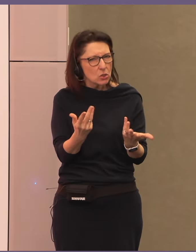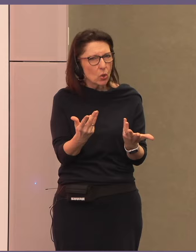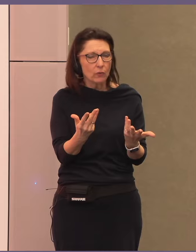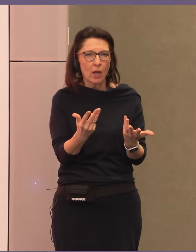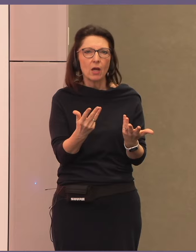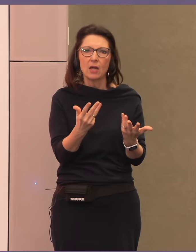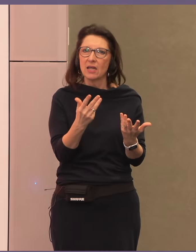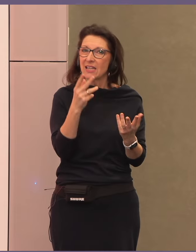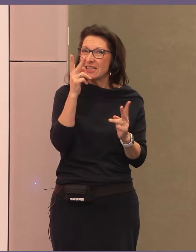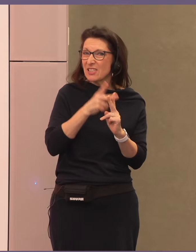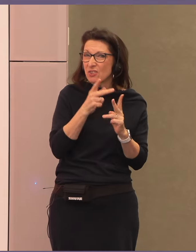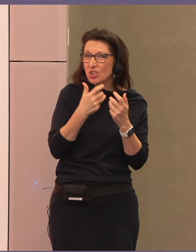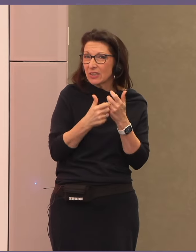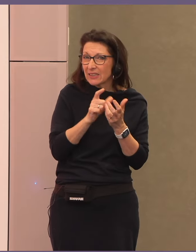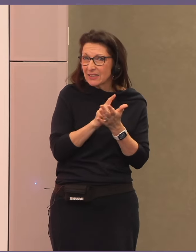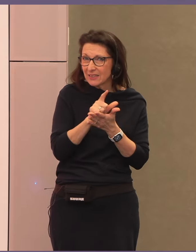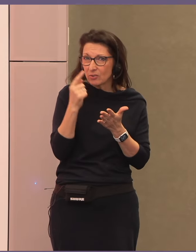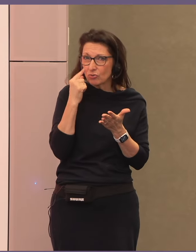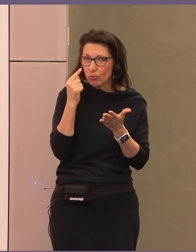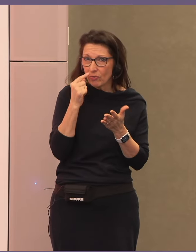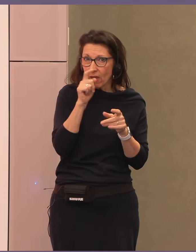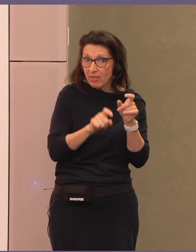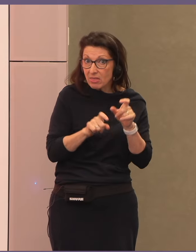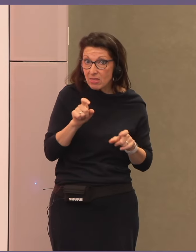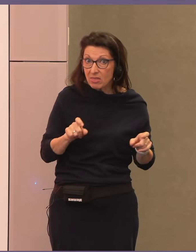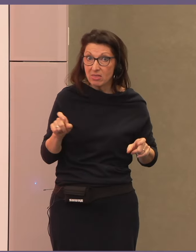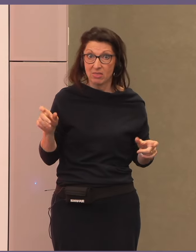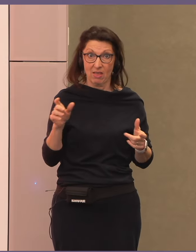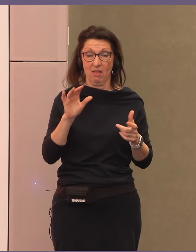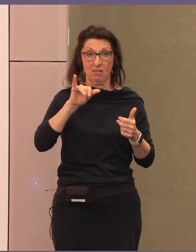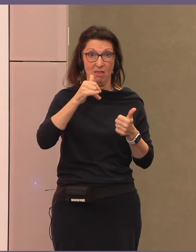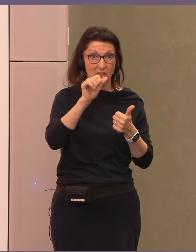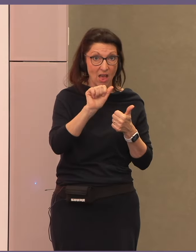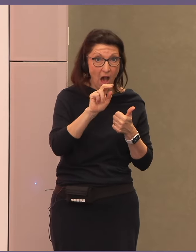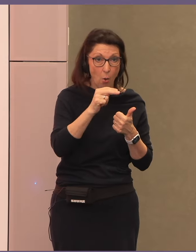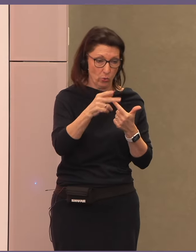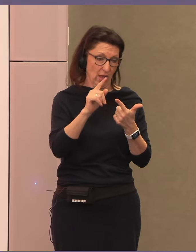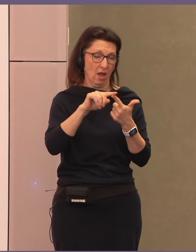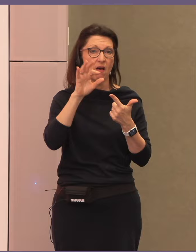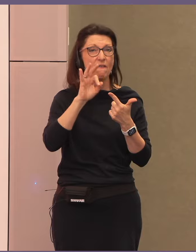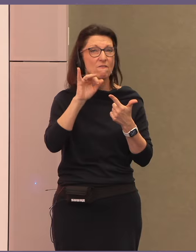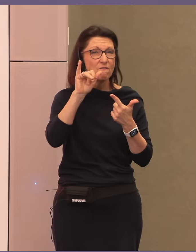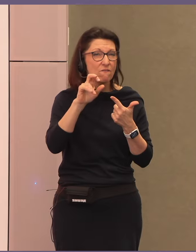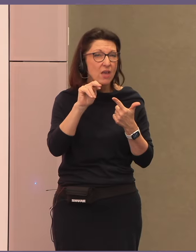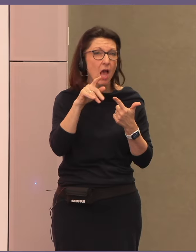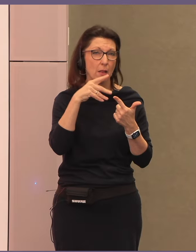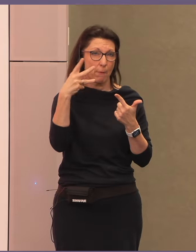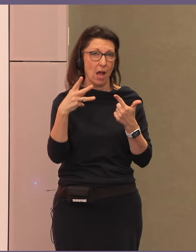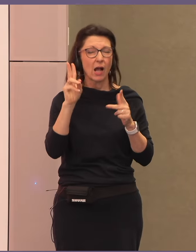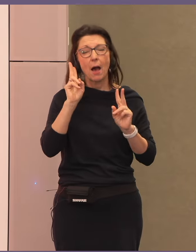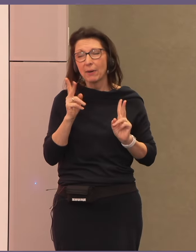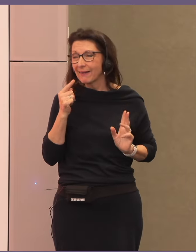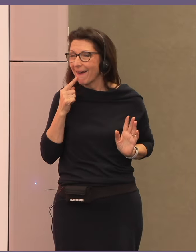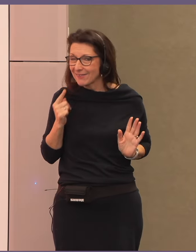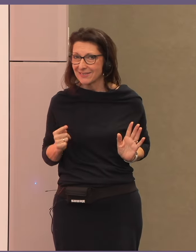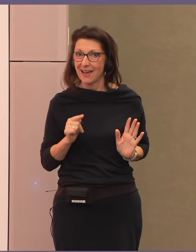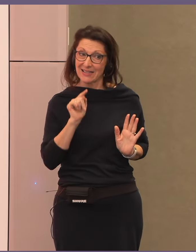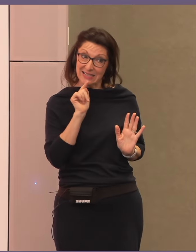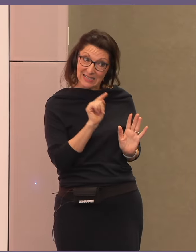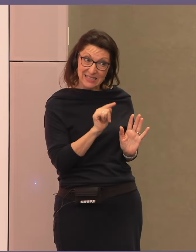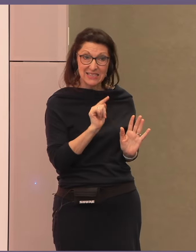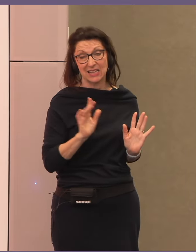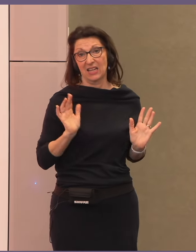Zwischenkriegszeit, beispielhaft würde ich Karlig, Jahoda und Firmbeck nennen, als wichtige Akteurinnen in der Eroberung des Hochschulraums